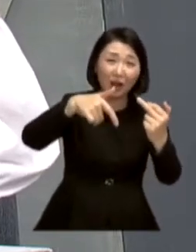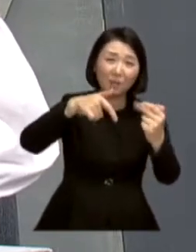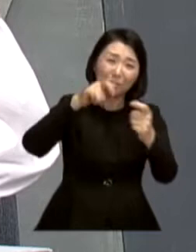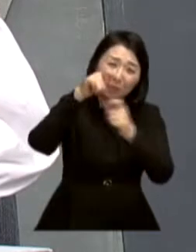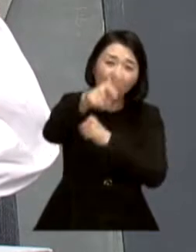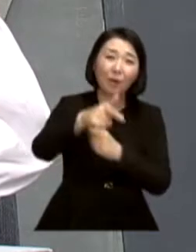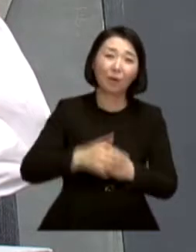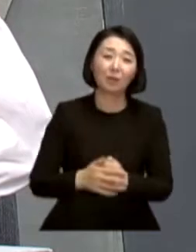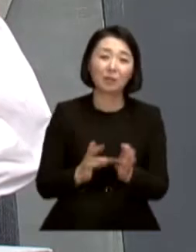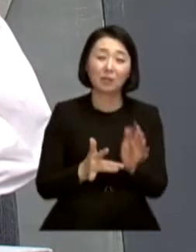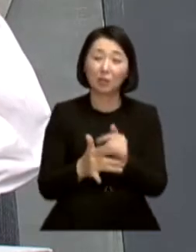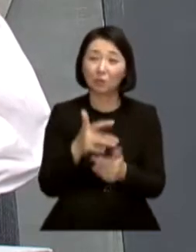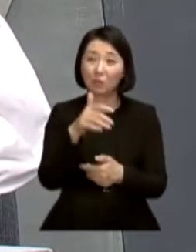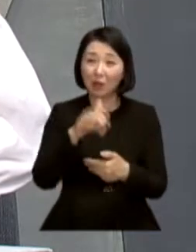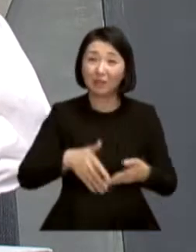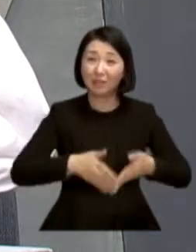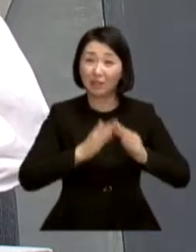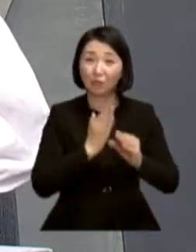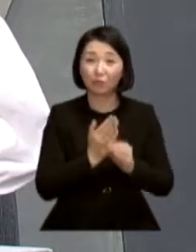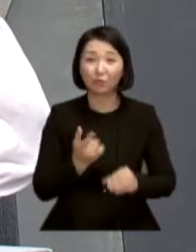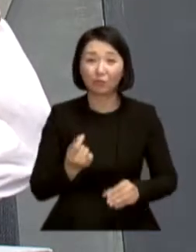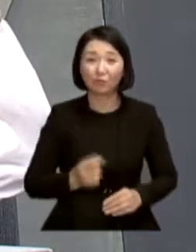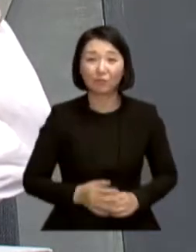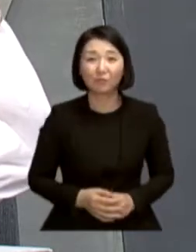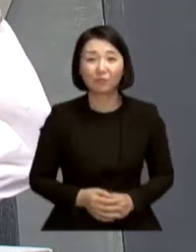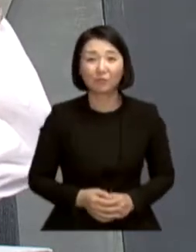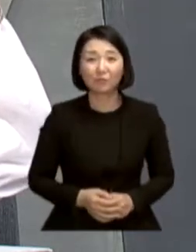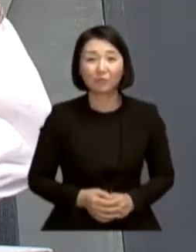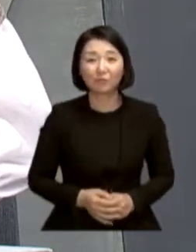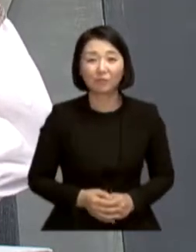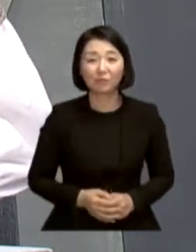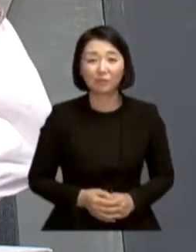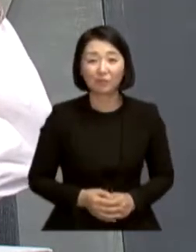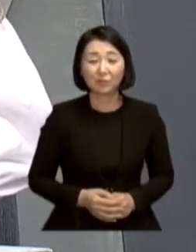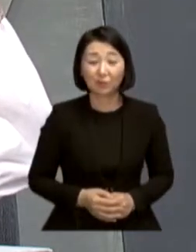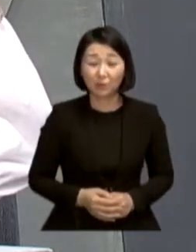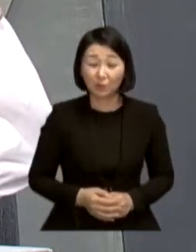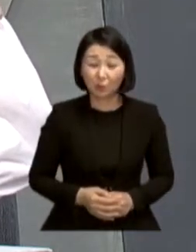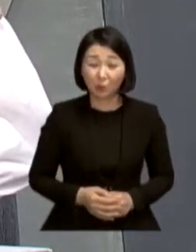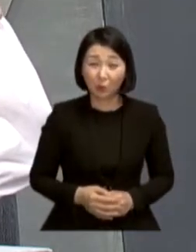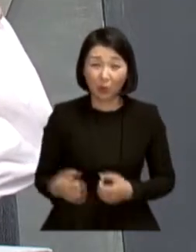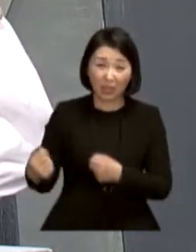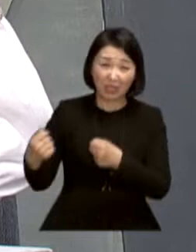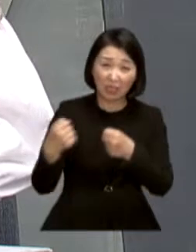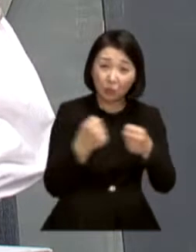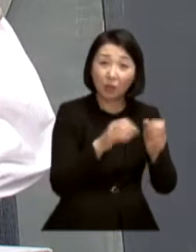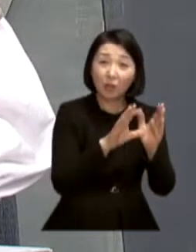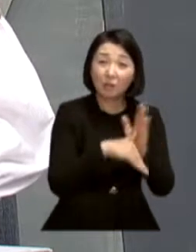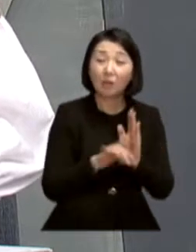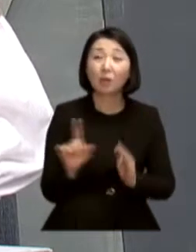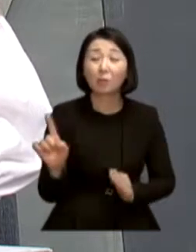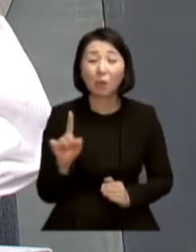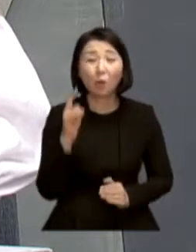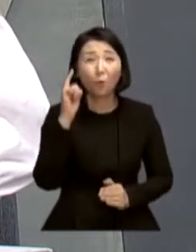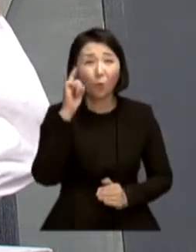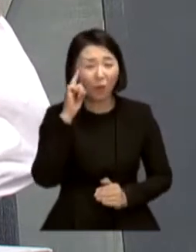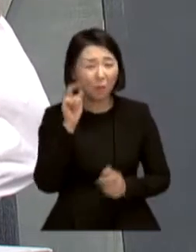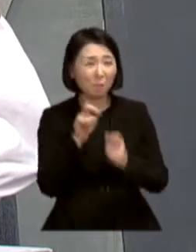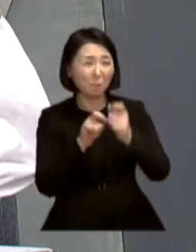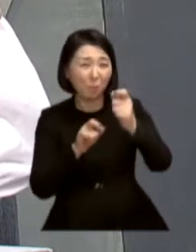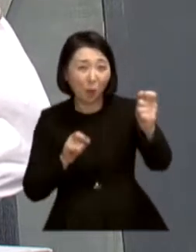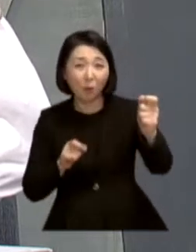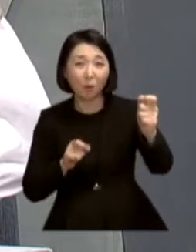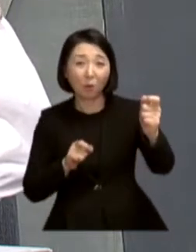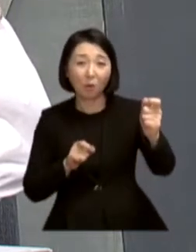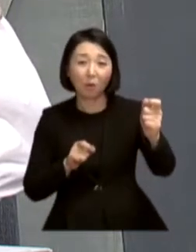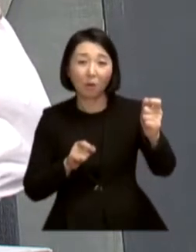멀리 들어가셔서 예수 마을을 이렇게 세우시고 계신데 아 이동 수단이 중요할 것 같아요. 왜냐하면 너무나 먼